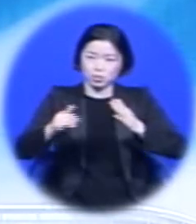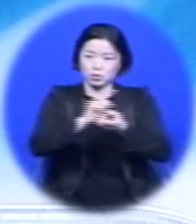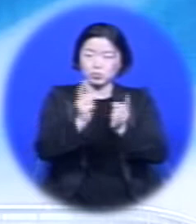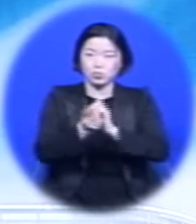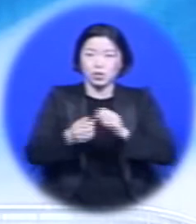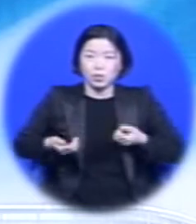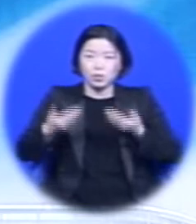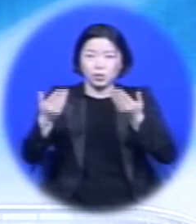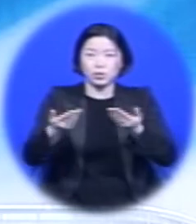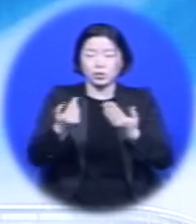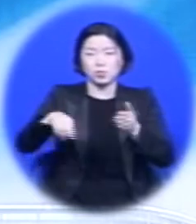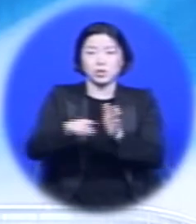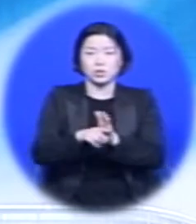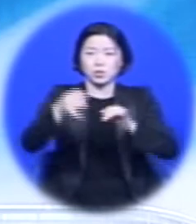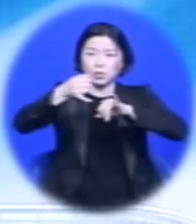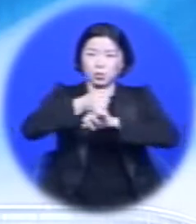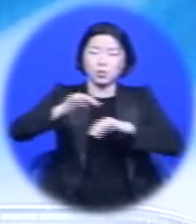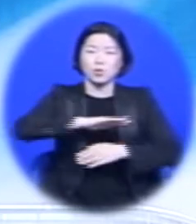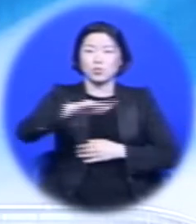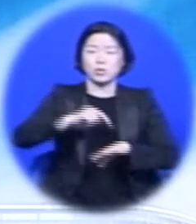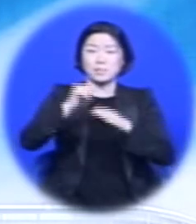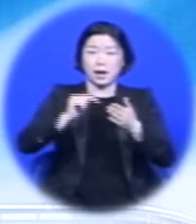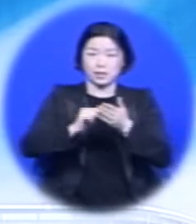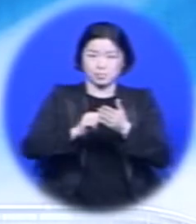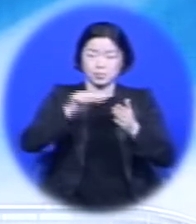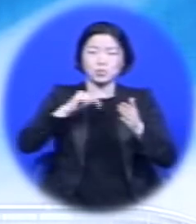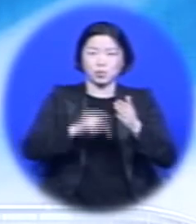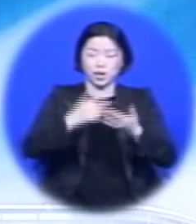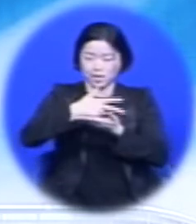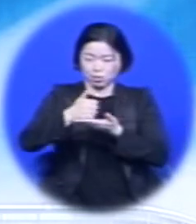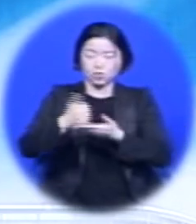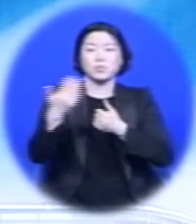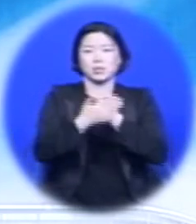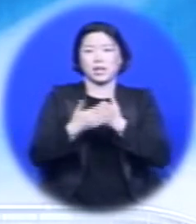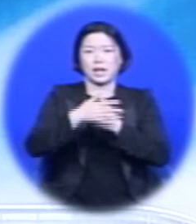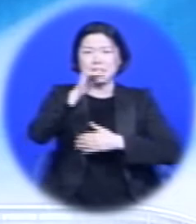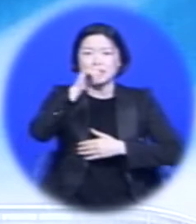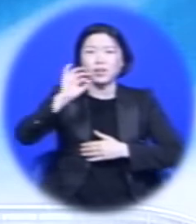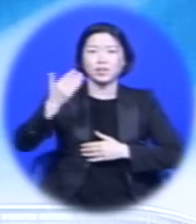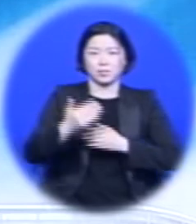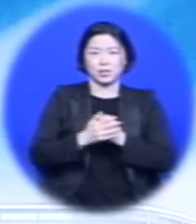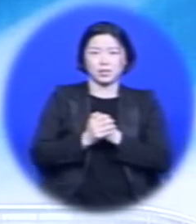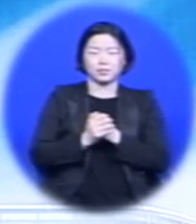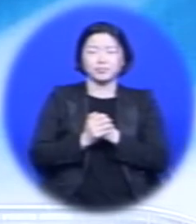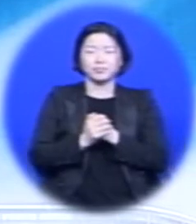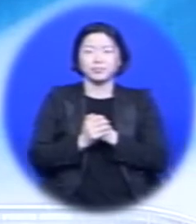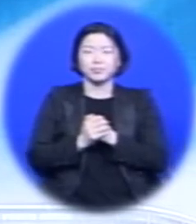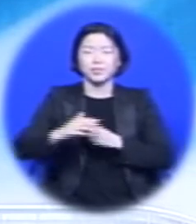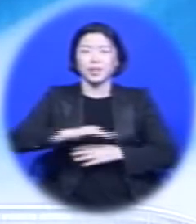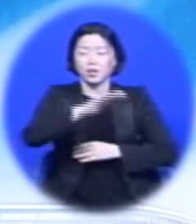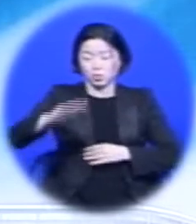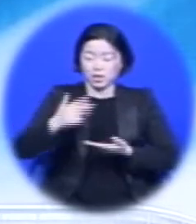순종하려면 반드시 우리의 마음의 심령 속에 주님의 은혜가 있어야 됩니다.